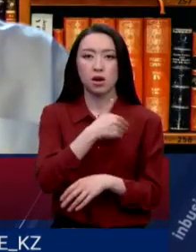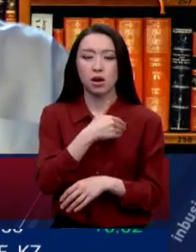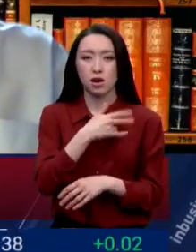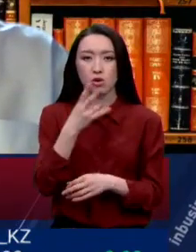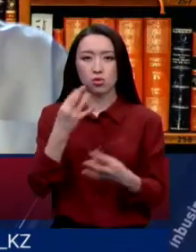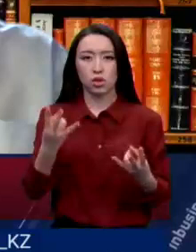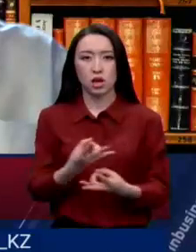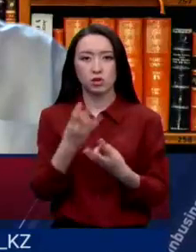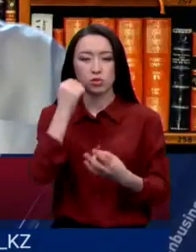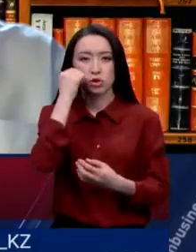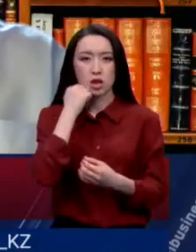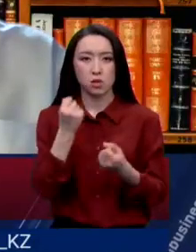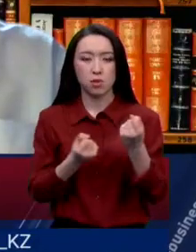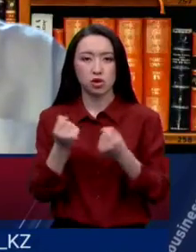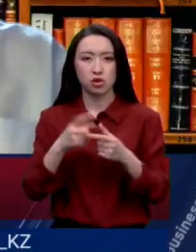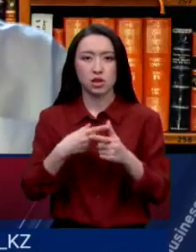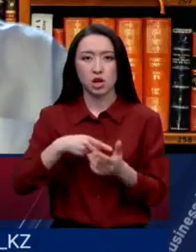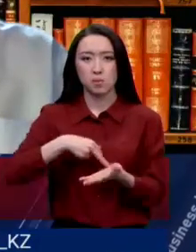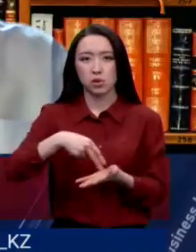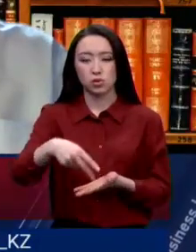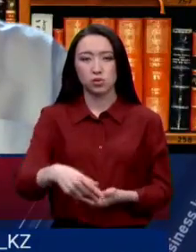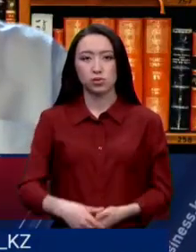на старых автомобилях ездят? Мы сегодня общались, очень много людей.